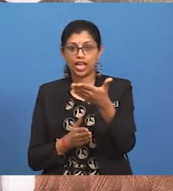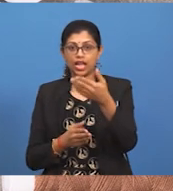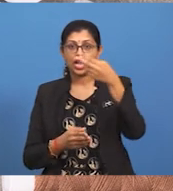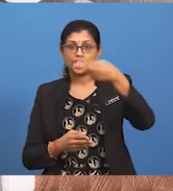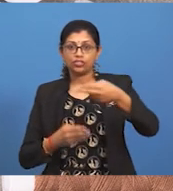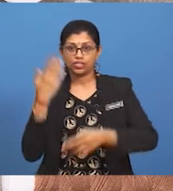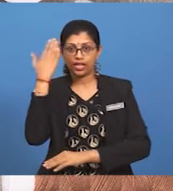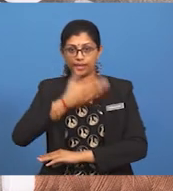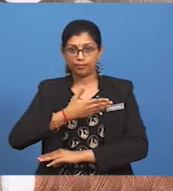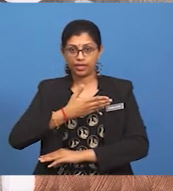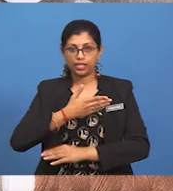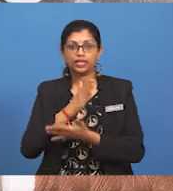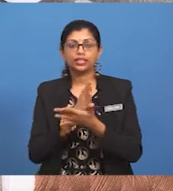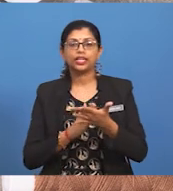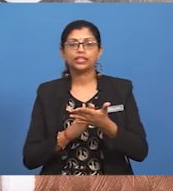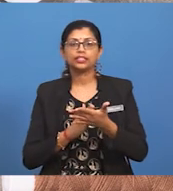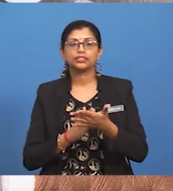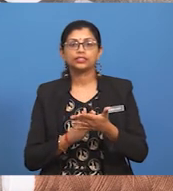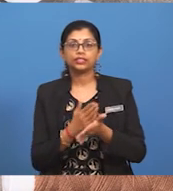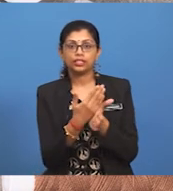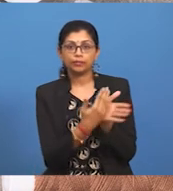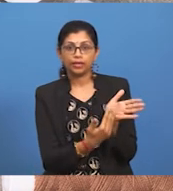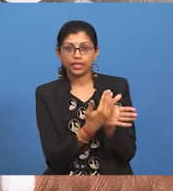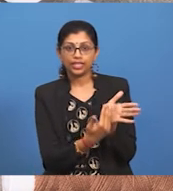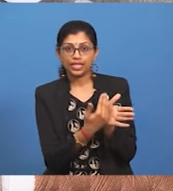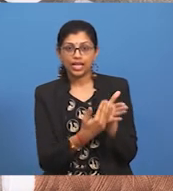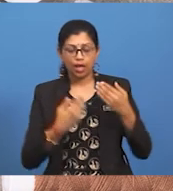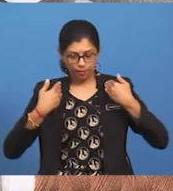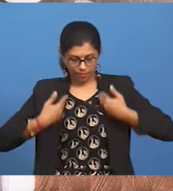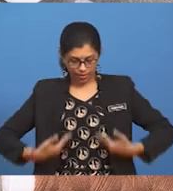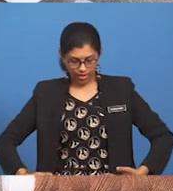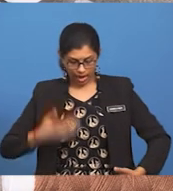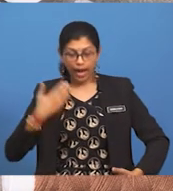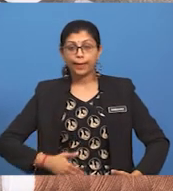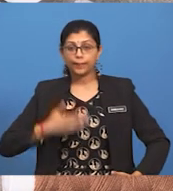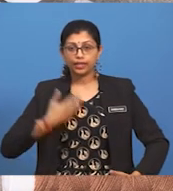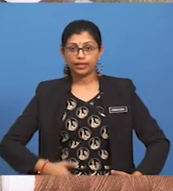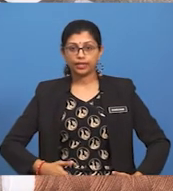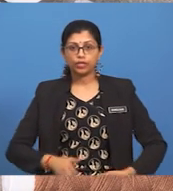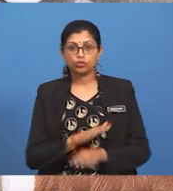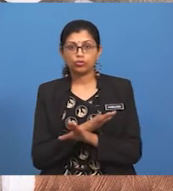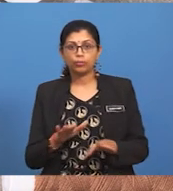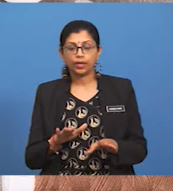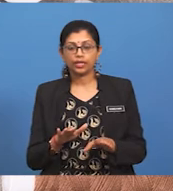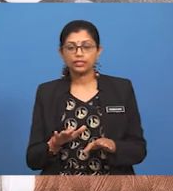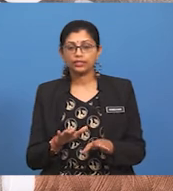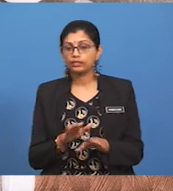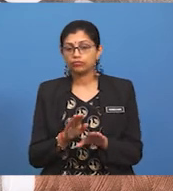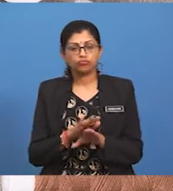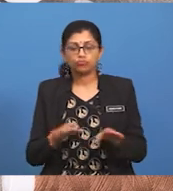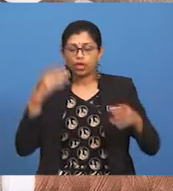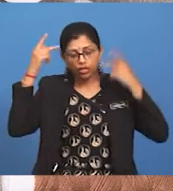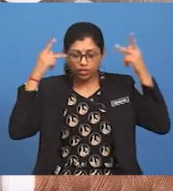Ditanda di bahagian tengah badan pola hadapan supaya tidak keliru dengan